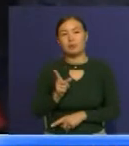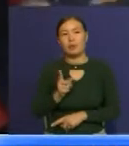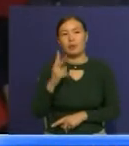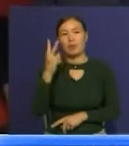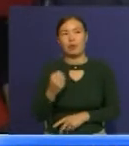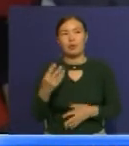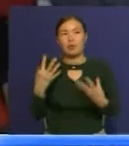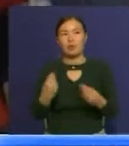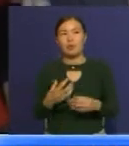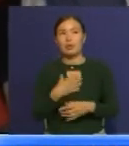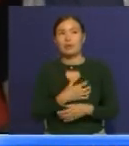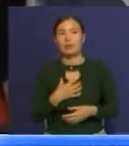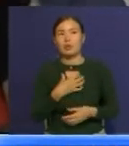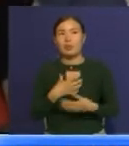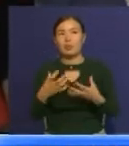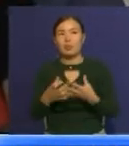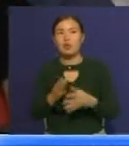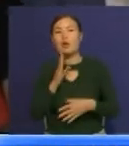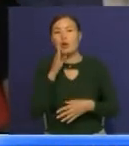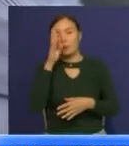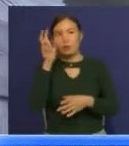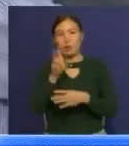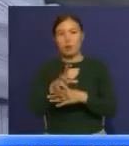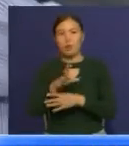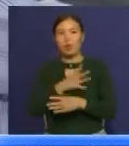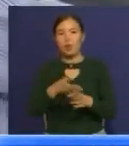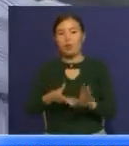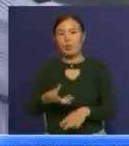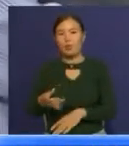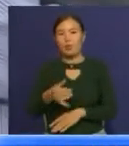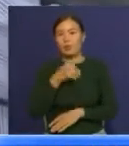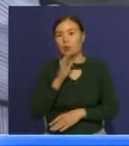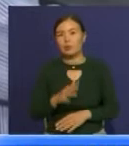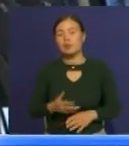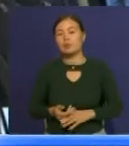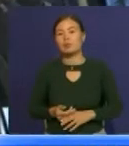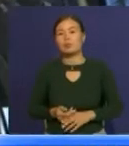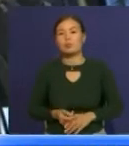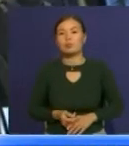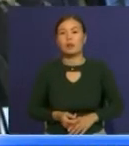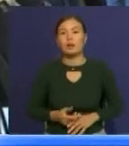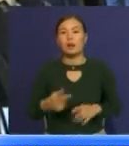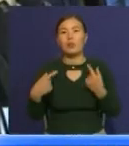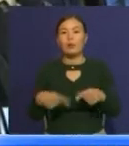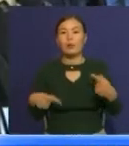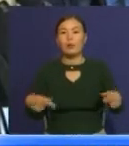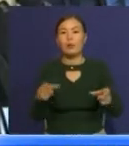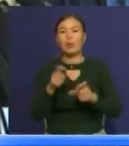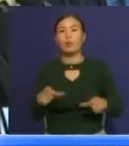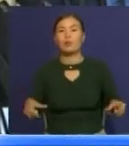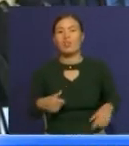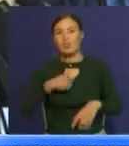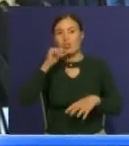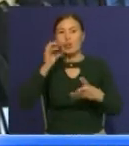как горожане в буквальном смысле с раннего утра штурмуют здание налоговой, чтобы успеть оплатить налоги. Некоторые люди со вчерашнего дня не